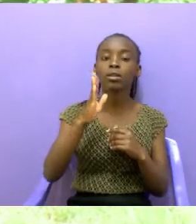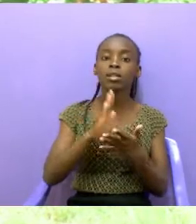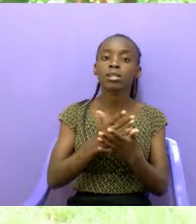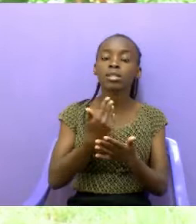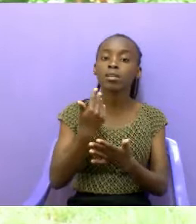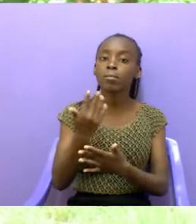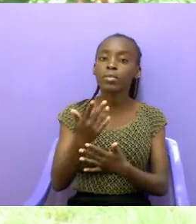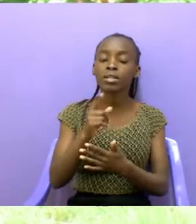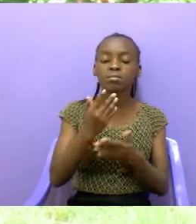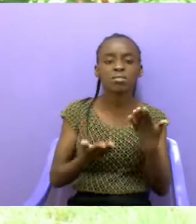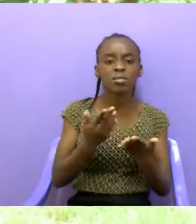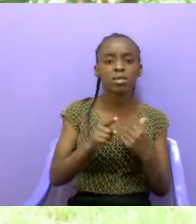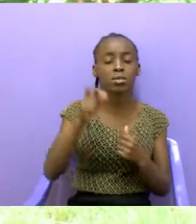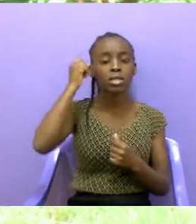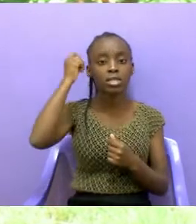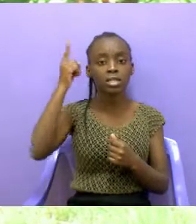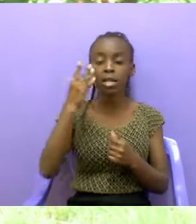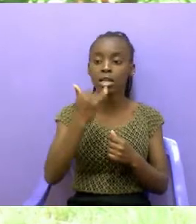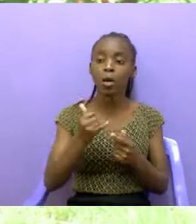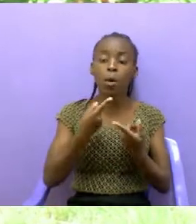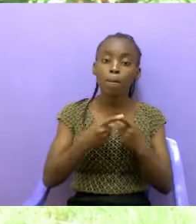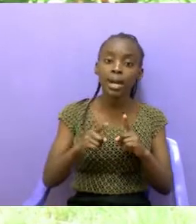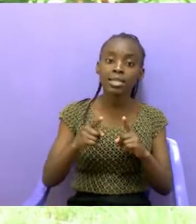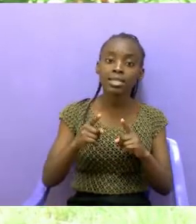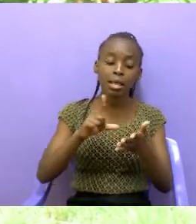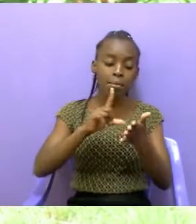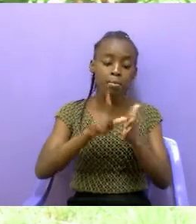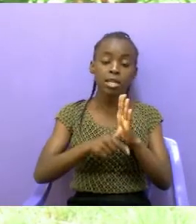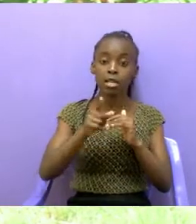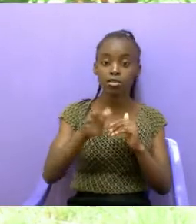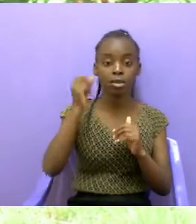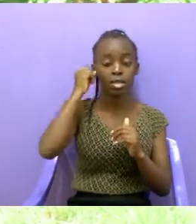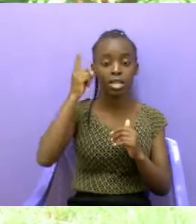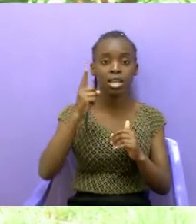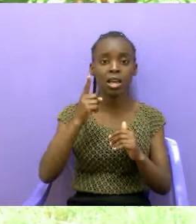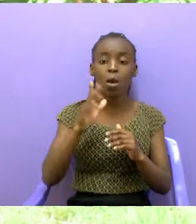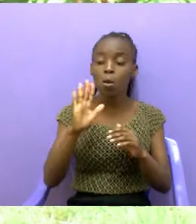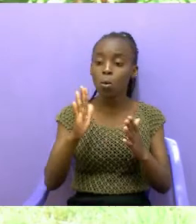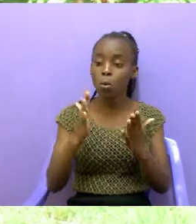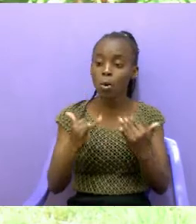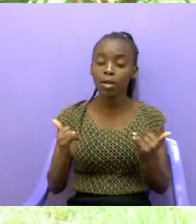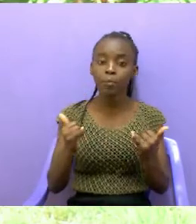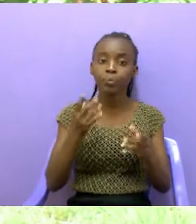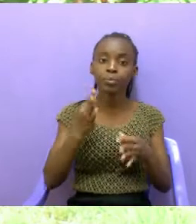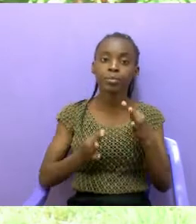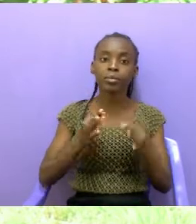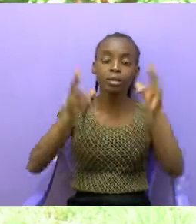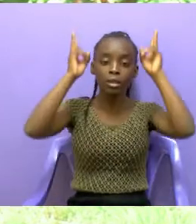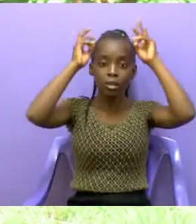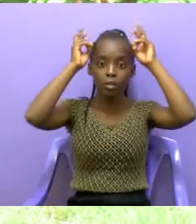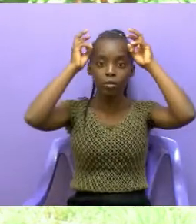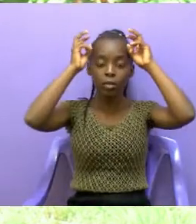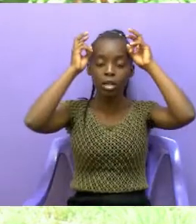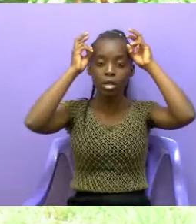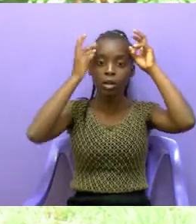unaweza kosa kuelewa. Maana jambo moja ambayo shetani akitaka kumumaliza mtu, yeye kitu ya kwanza